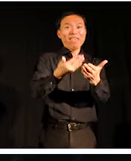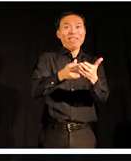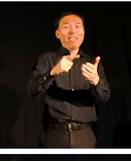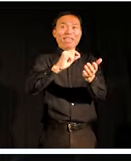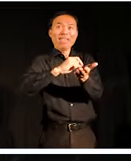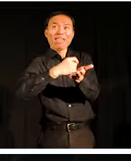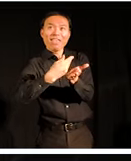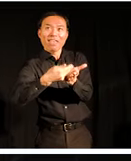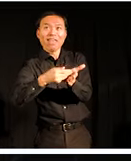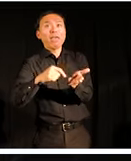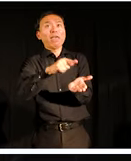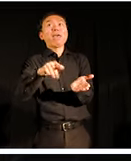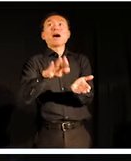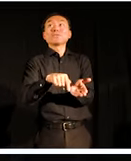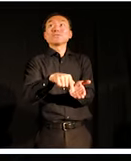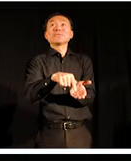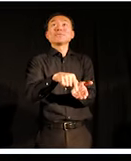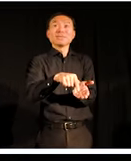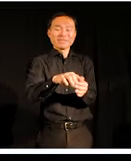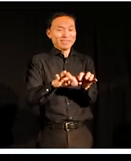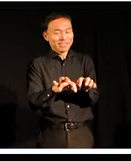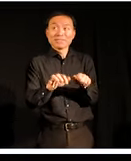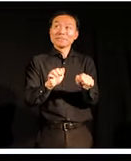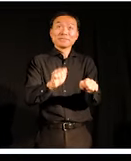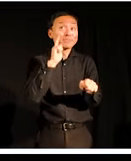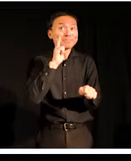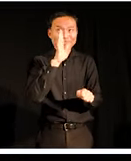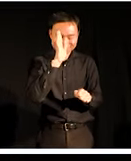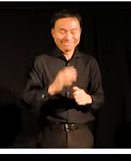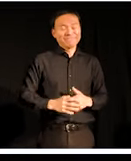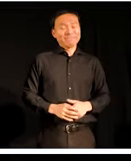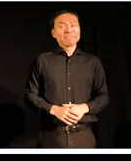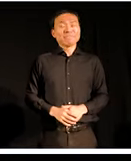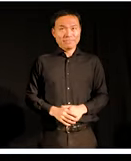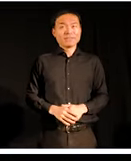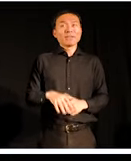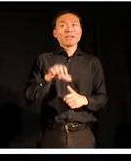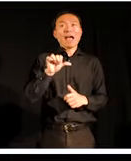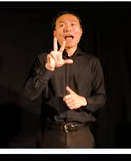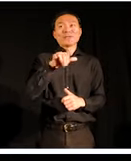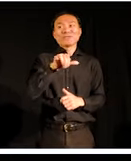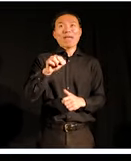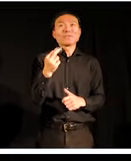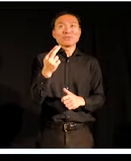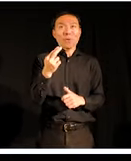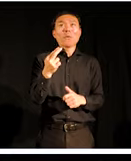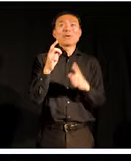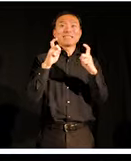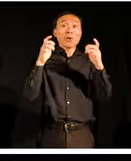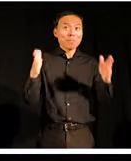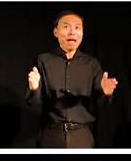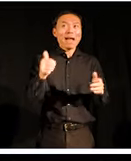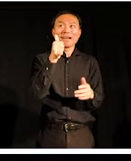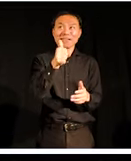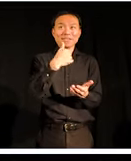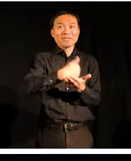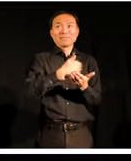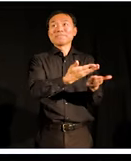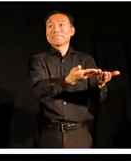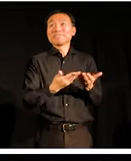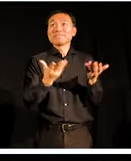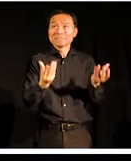方は是非あの写真撮ったりとか引いたりとかもしていただきたいと思いますえアルベルト白さんでしたえそれぞれえおさ方にお話を